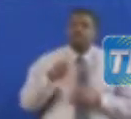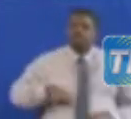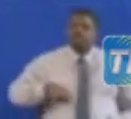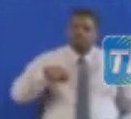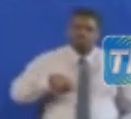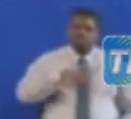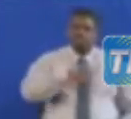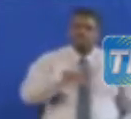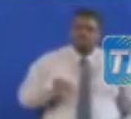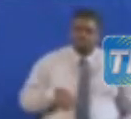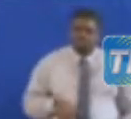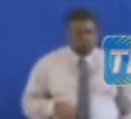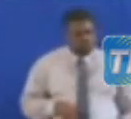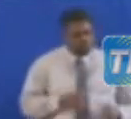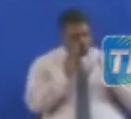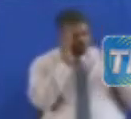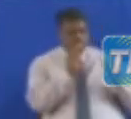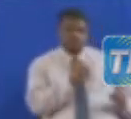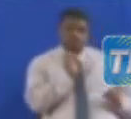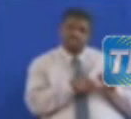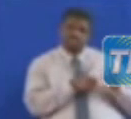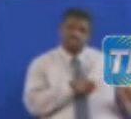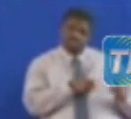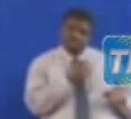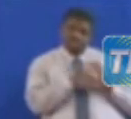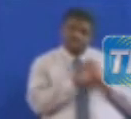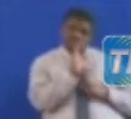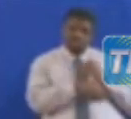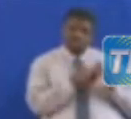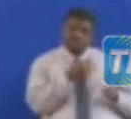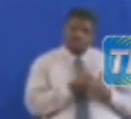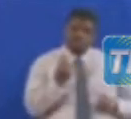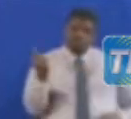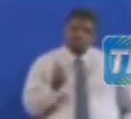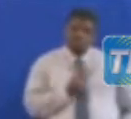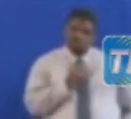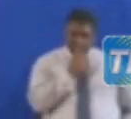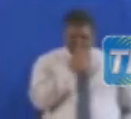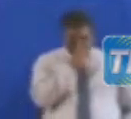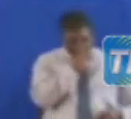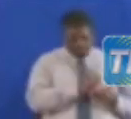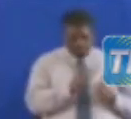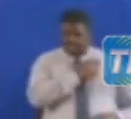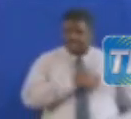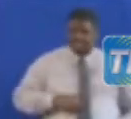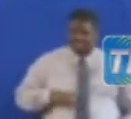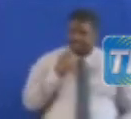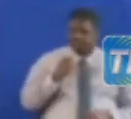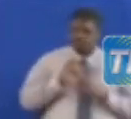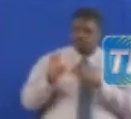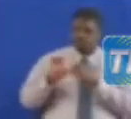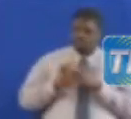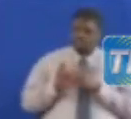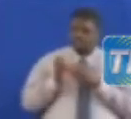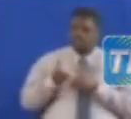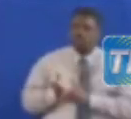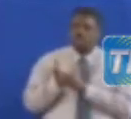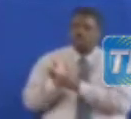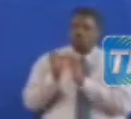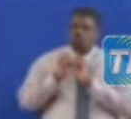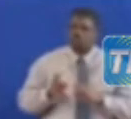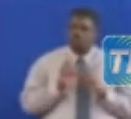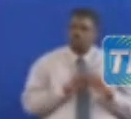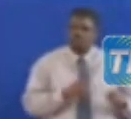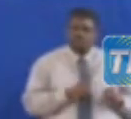wa jimbo. Mheshimiwa Spika, katika mwaka wa fedha ujao, ofisi ya Rais Temisemi kwa kushirikiana na wadau